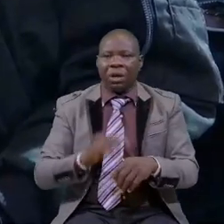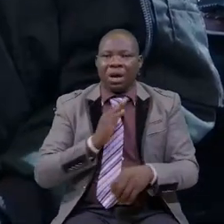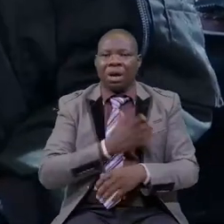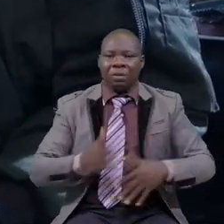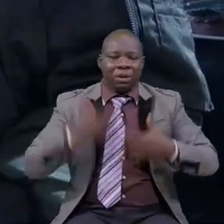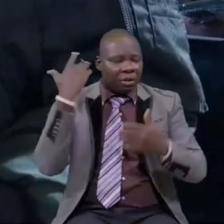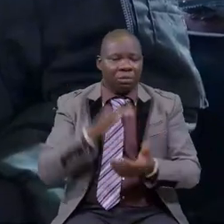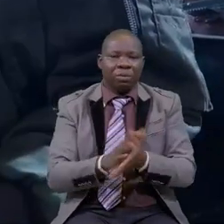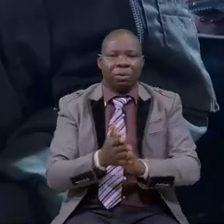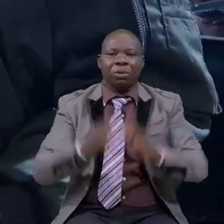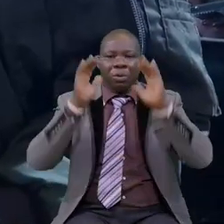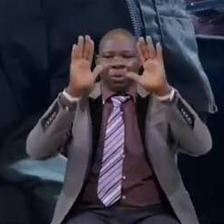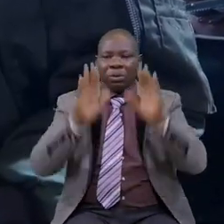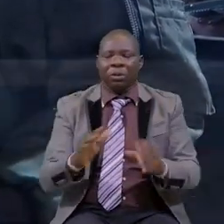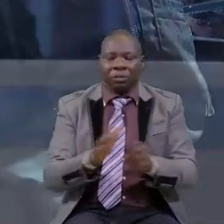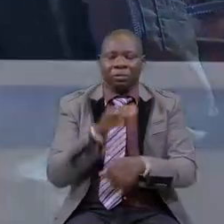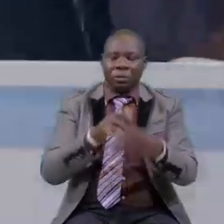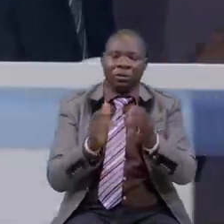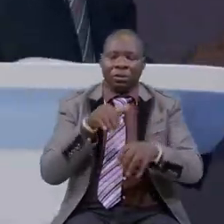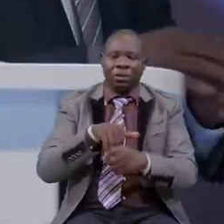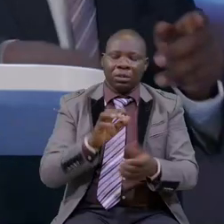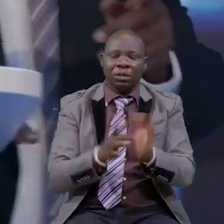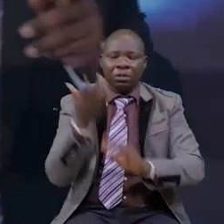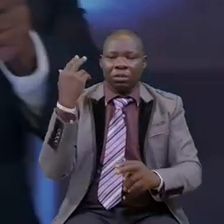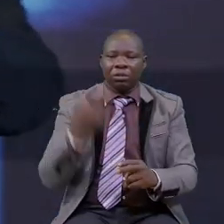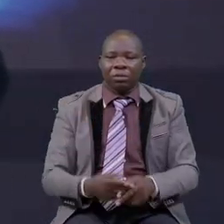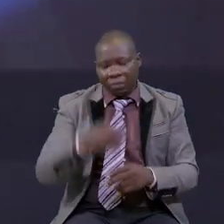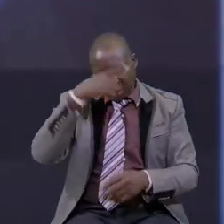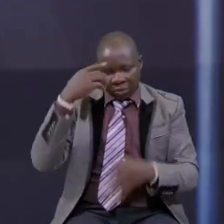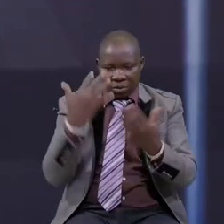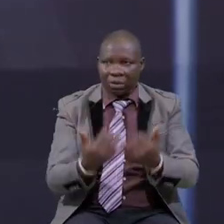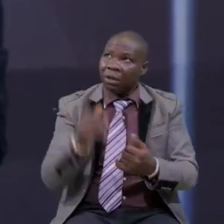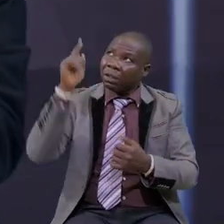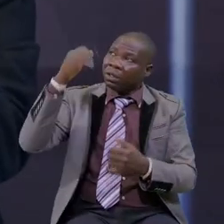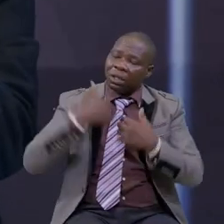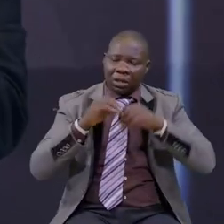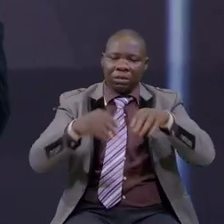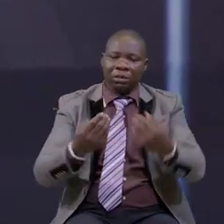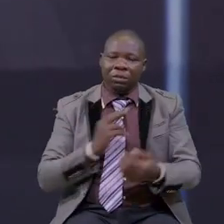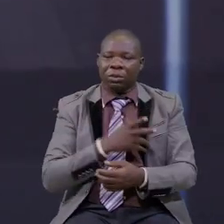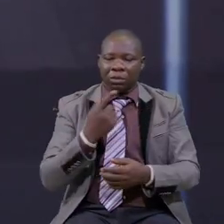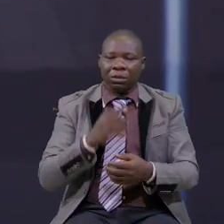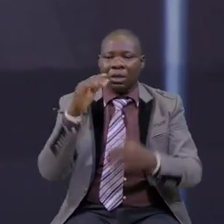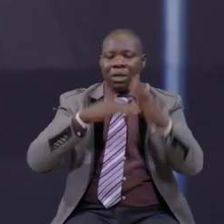seront merveilleuses. Parce que maintenant, il nous a donné la nature divine.